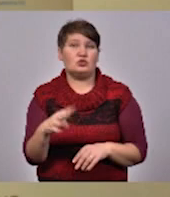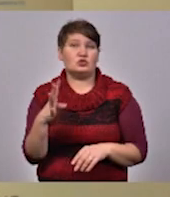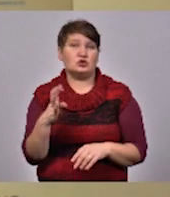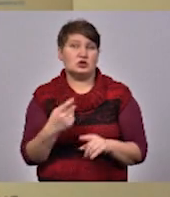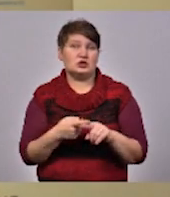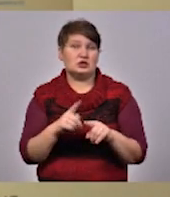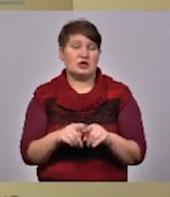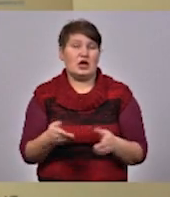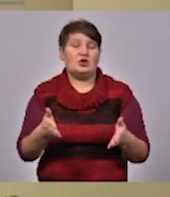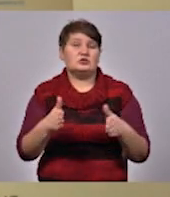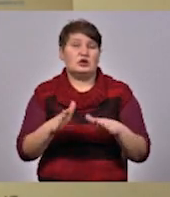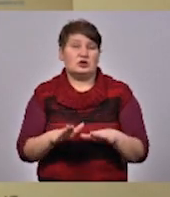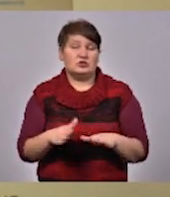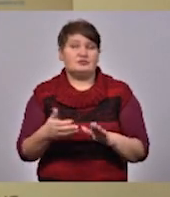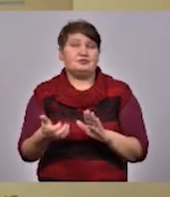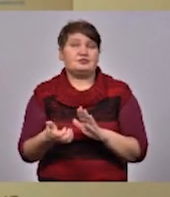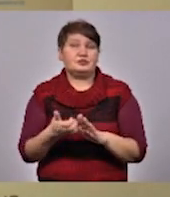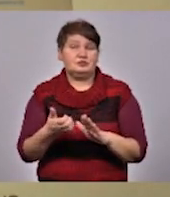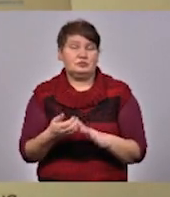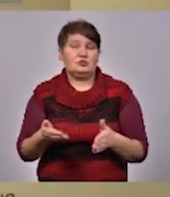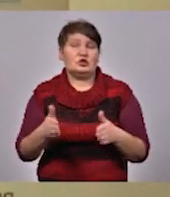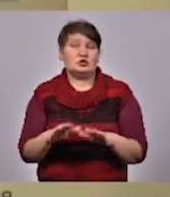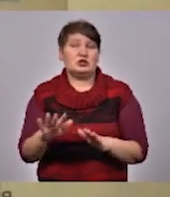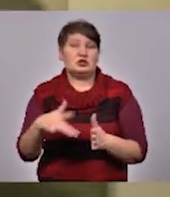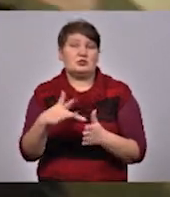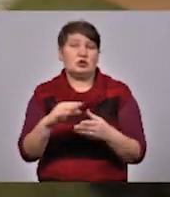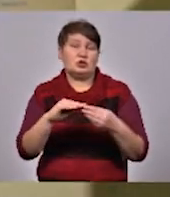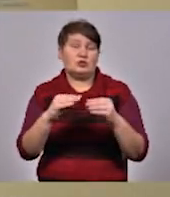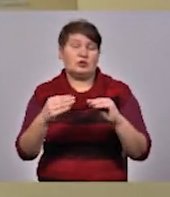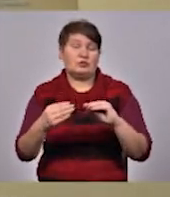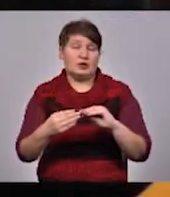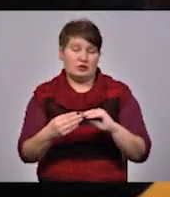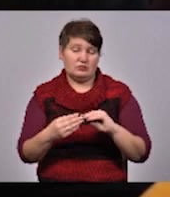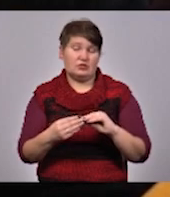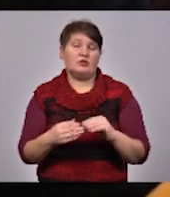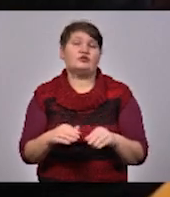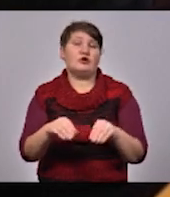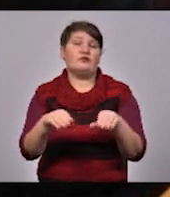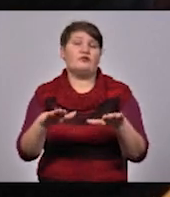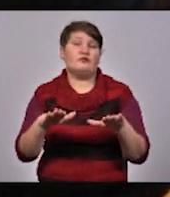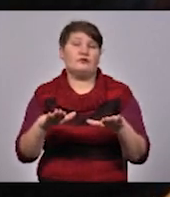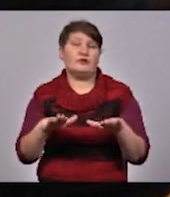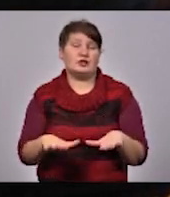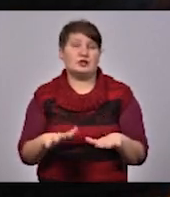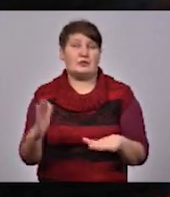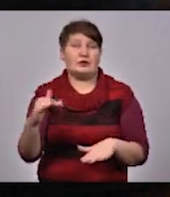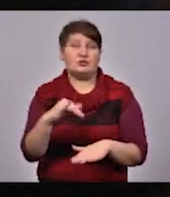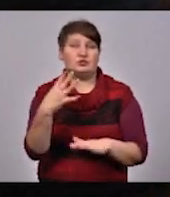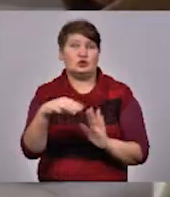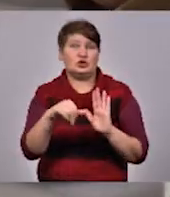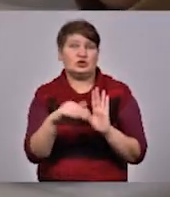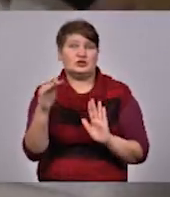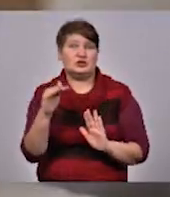тягар міста. І ця проблема в місті Івано-Франківську на сьогоднішній день, я рахую, що вирішена. Наразі на Прикарпатті понад 46 тисяч